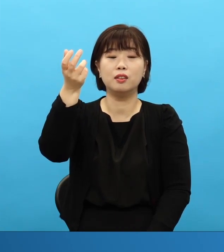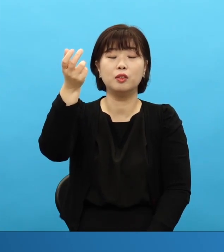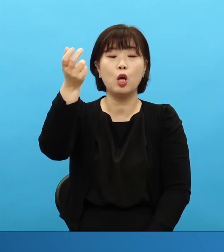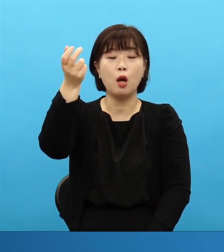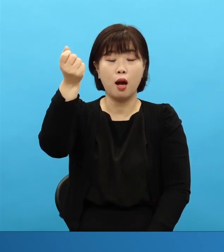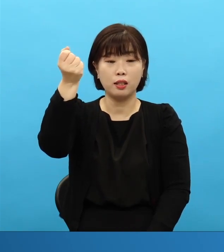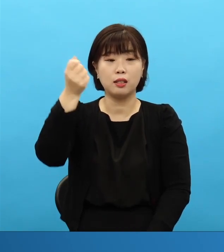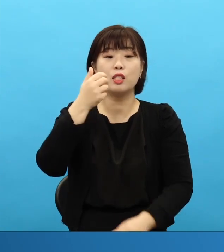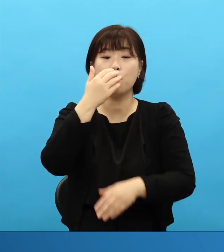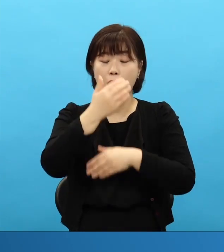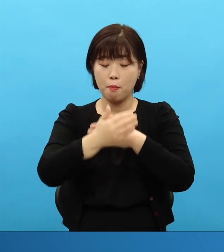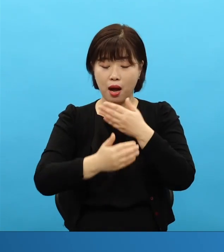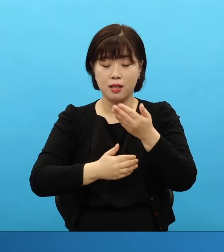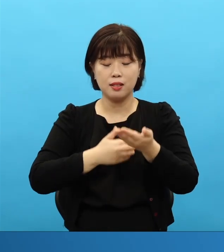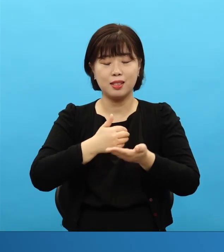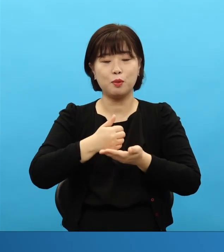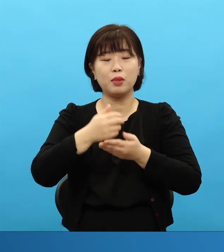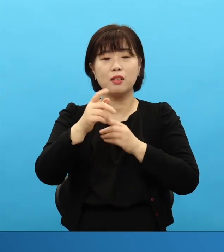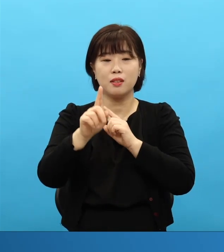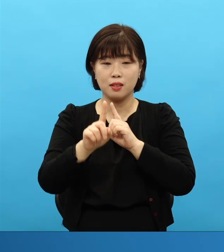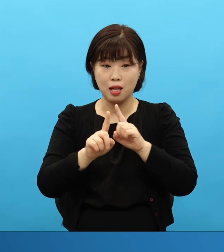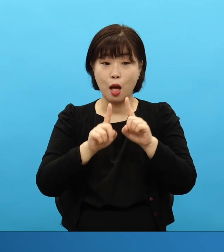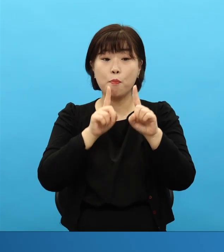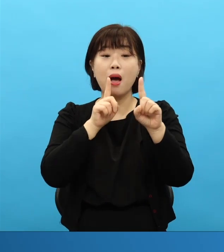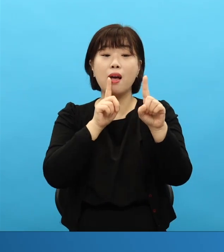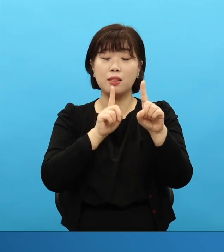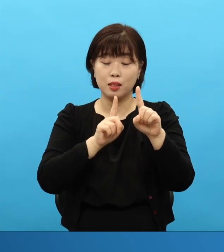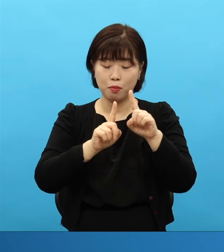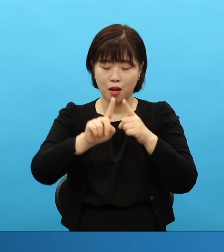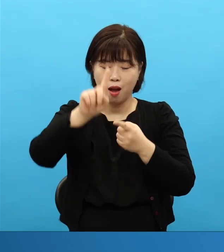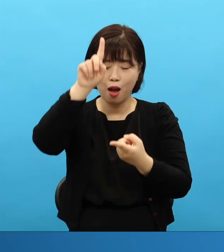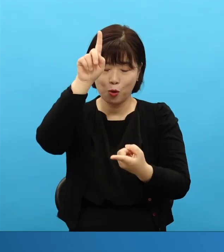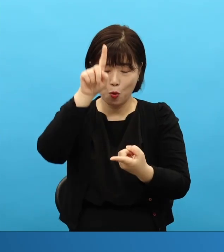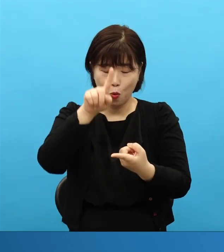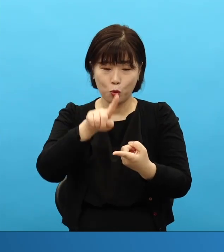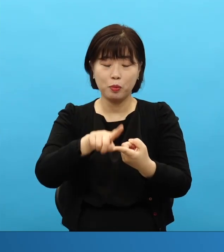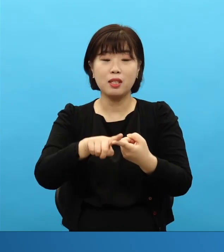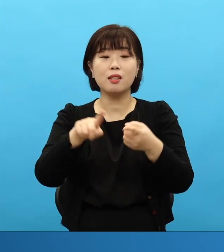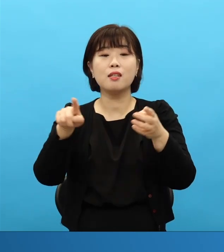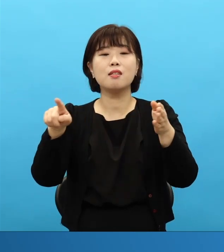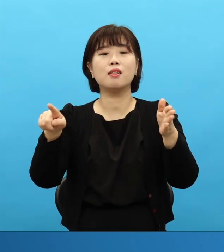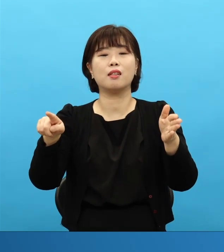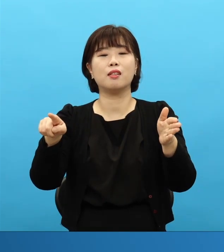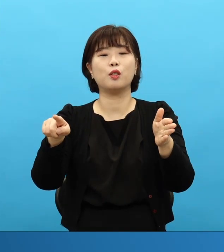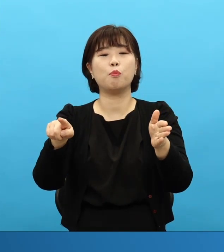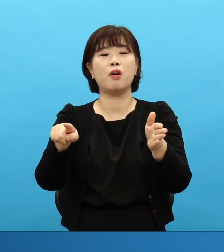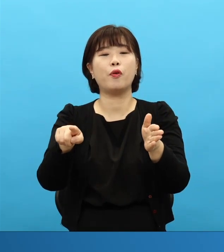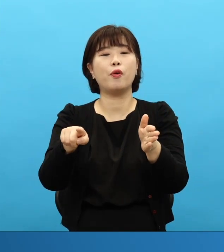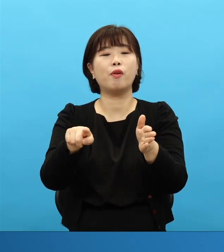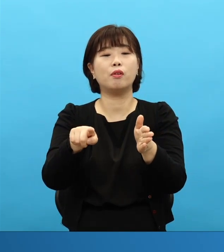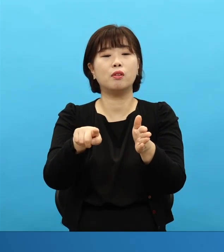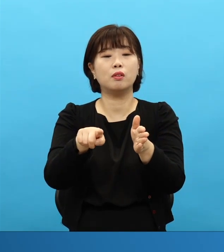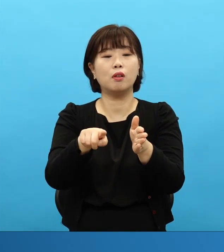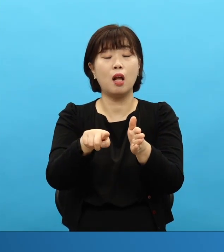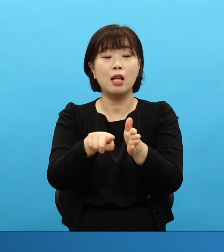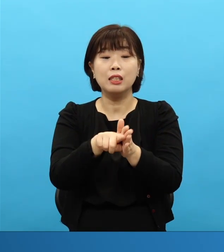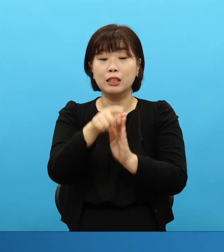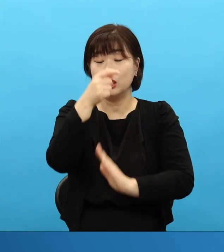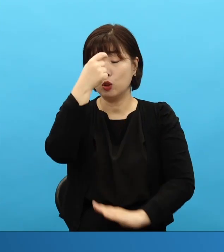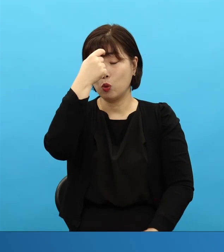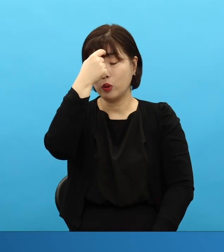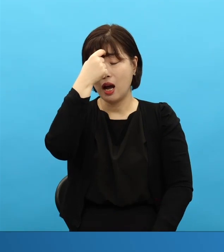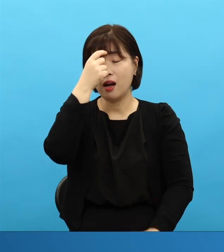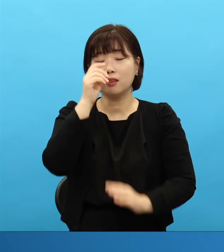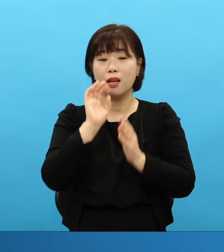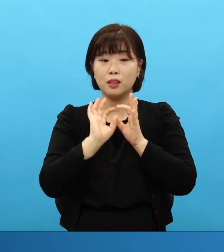있네. 하나님의 말씀을 말씀대로 믿으며